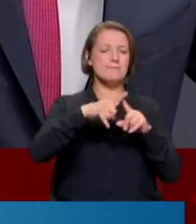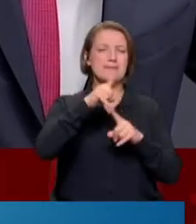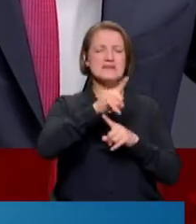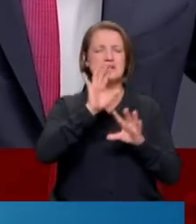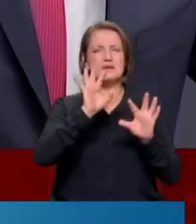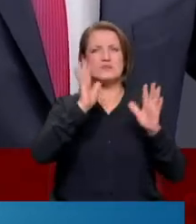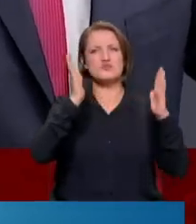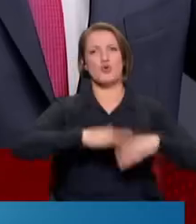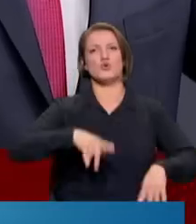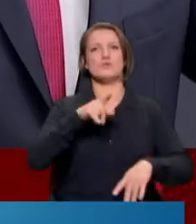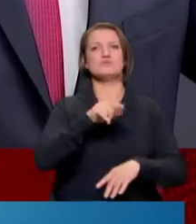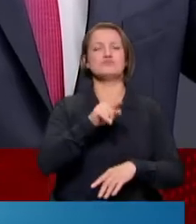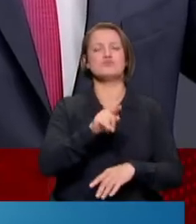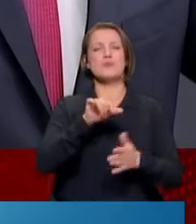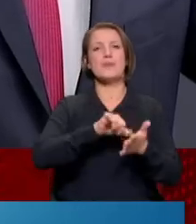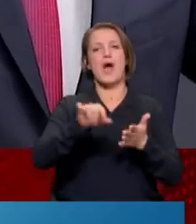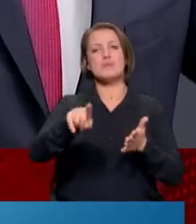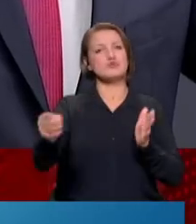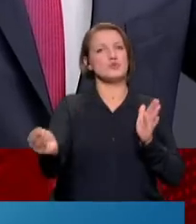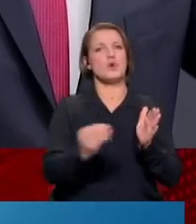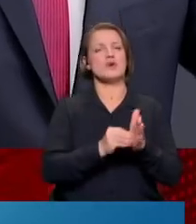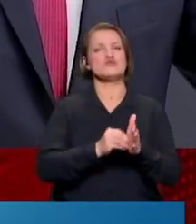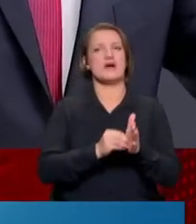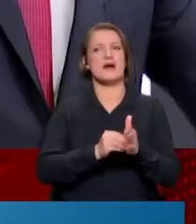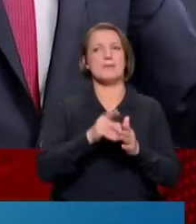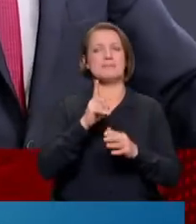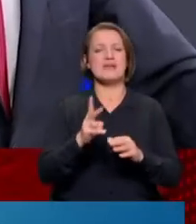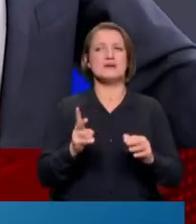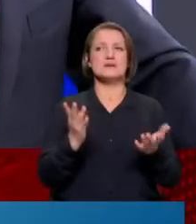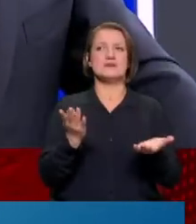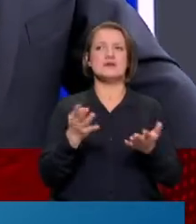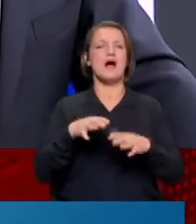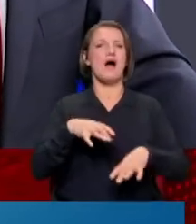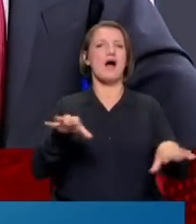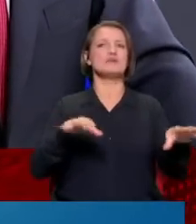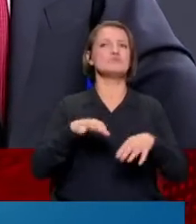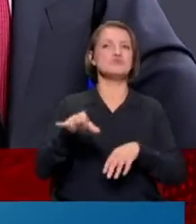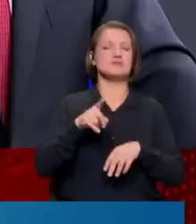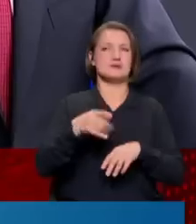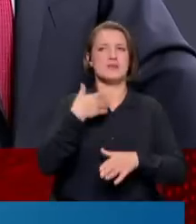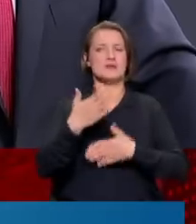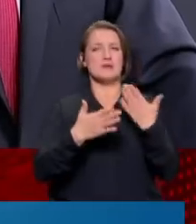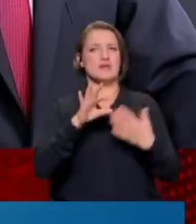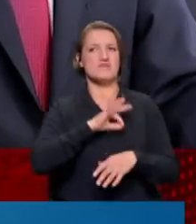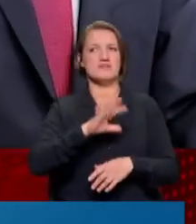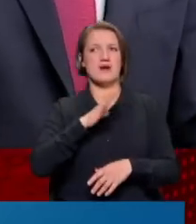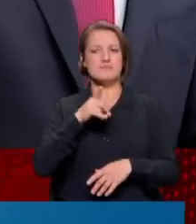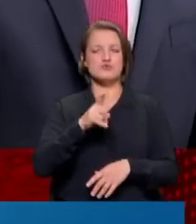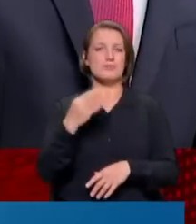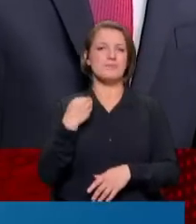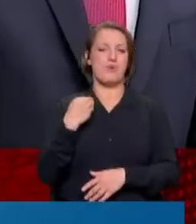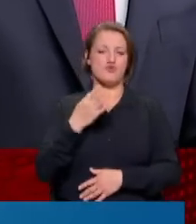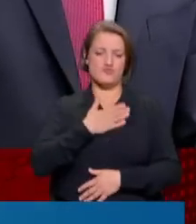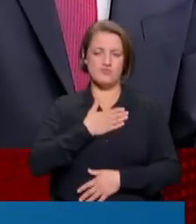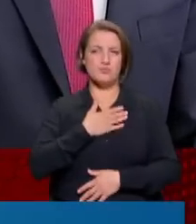yazacaktır Bu Bir dönüm noktasıdır Onun altını çizelim Bir de çifte standartı Tabii vurgulamakta yarar var Ben bunu bir borç